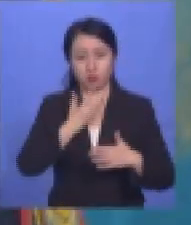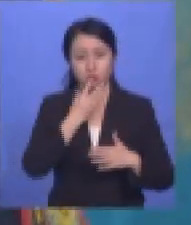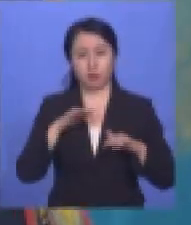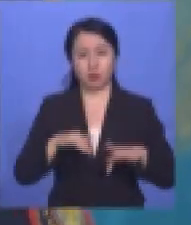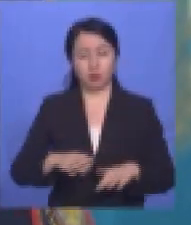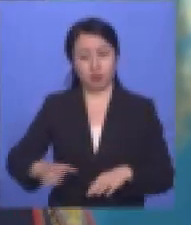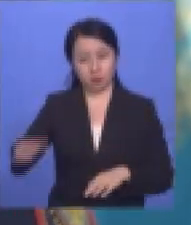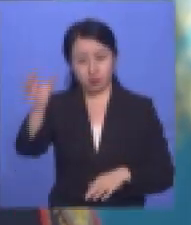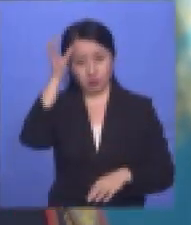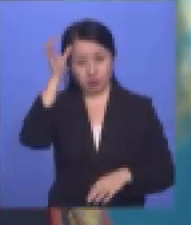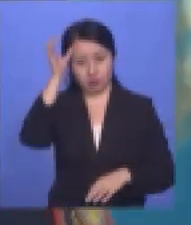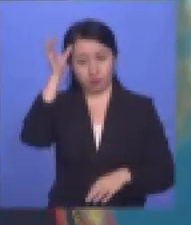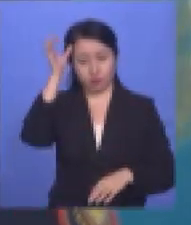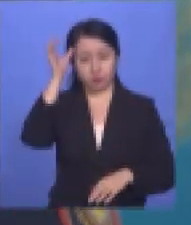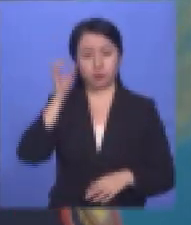знания